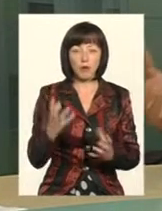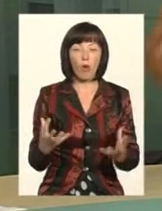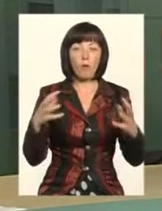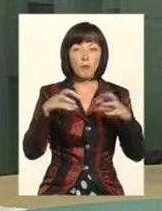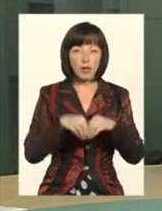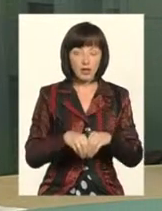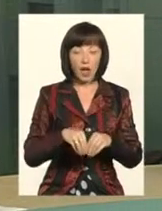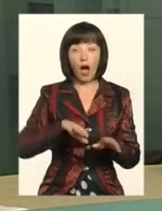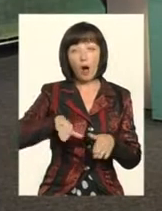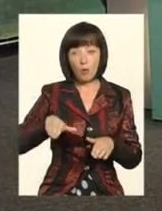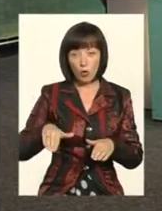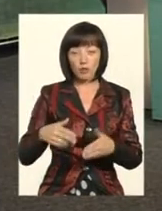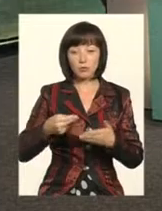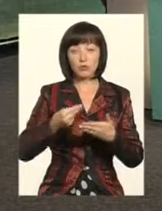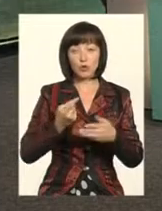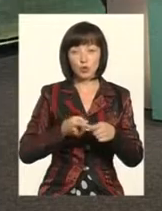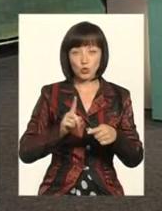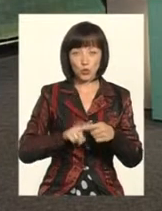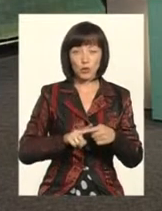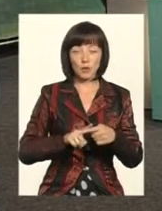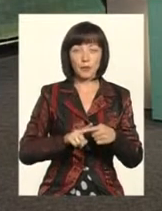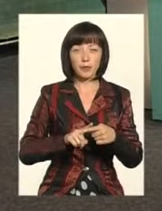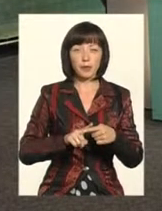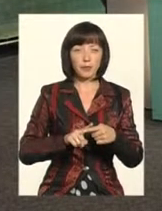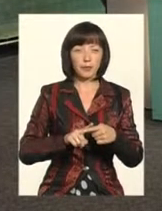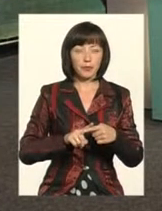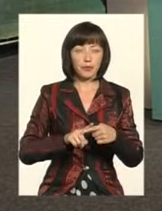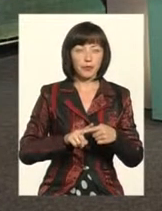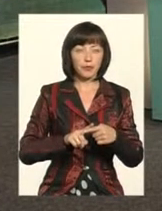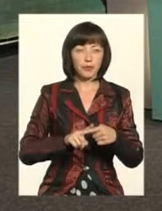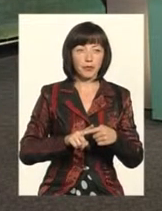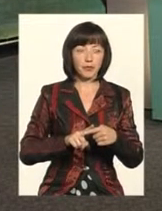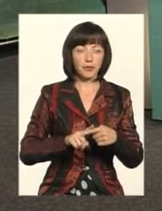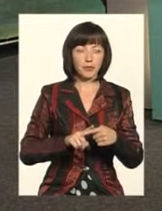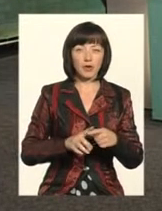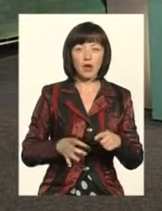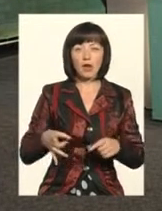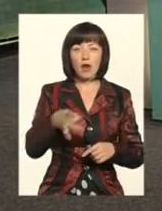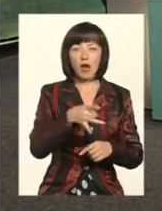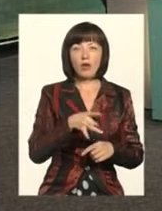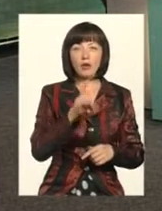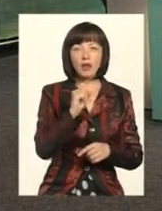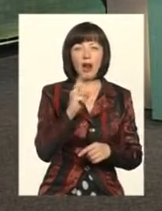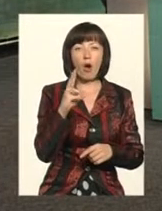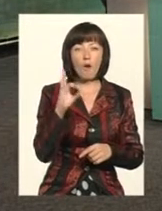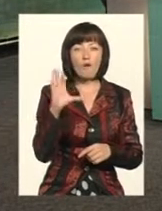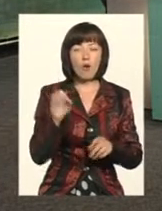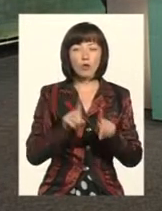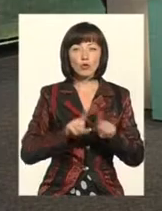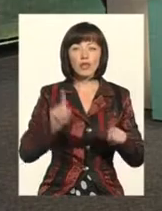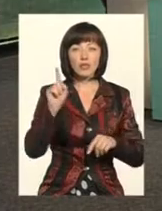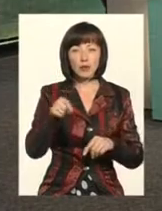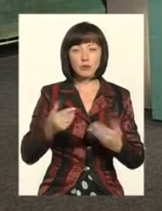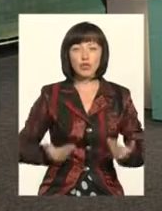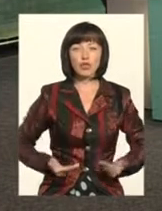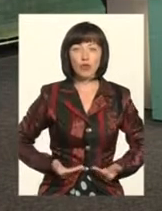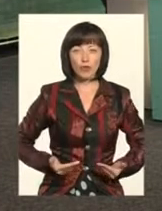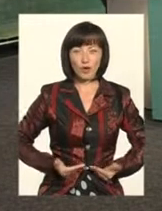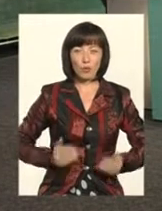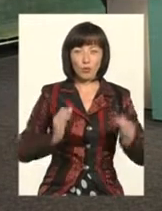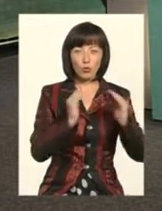тому що любе... А потім вже заключати, як розумію, мікрорайон Раку, він особливий тим, що там житловий фонд,